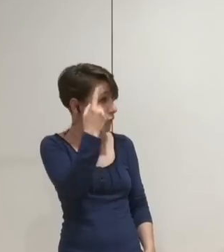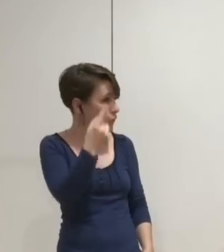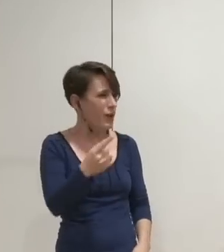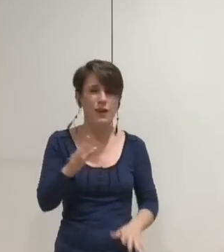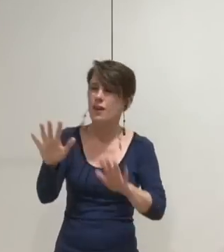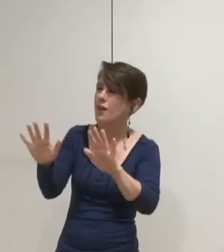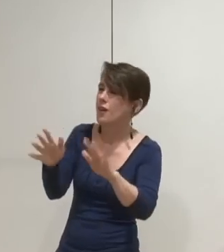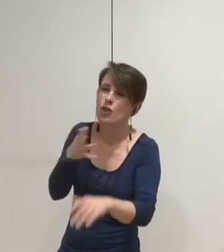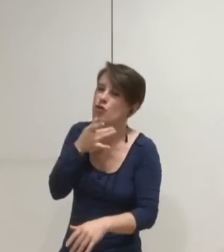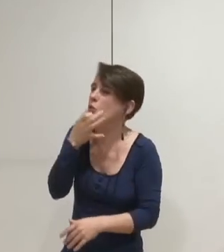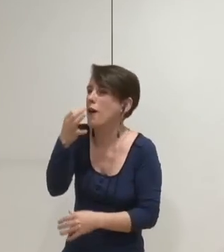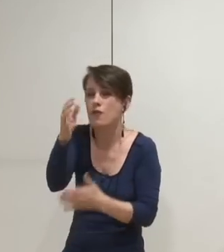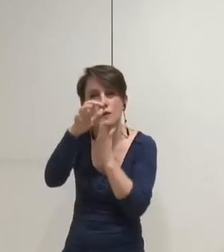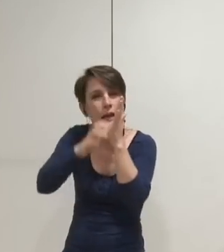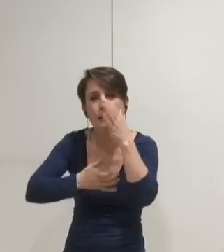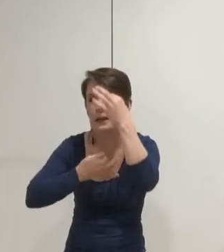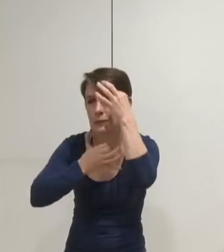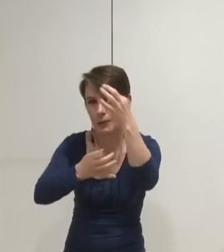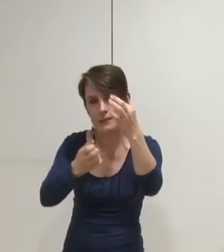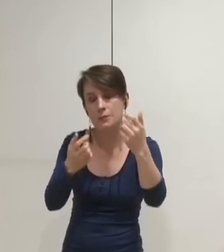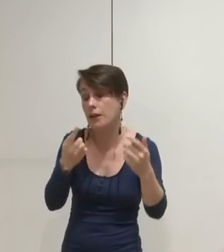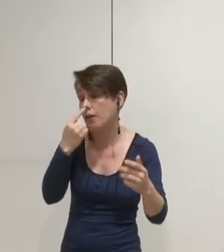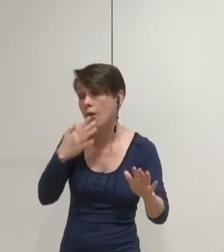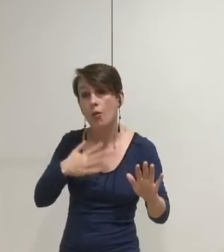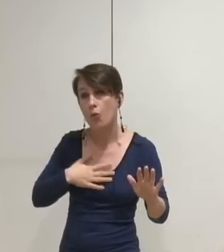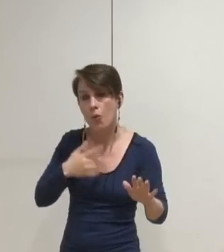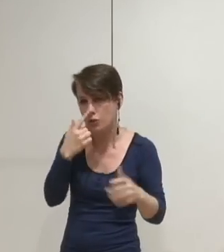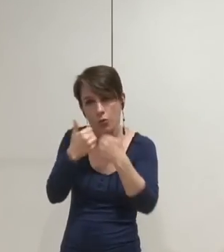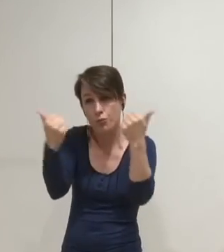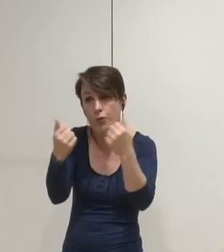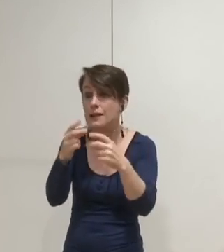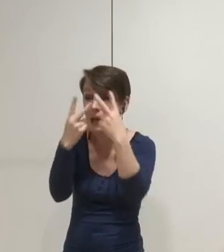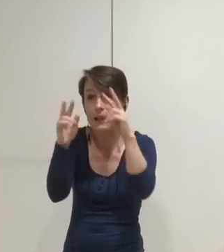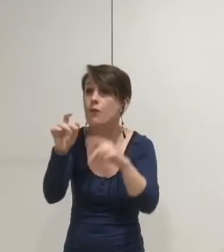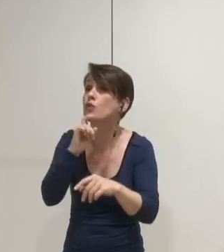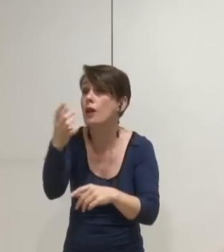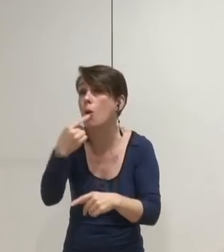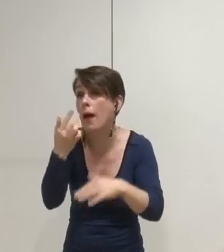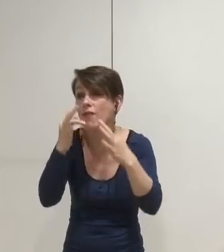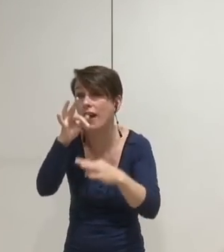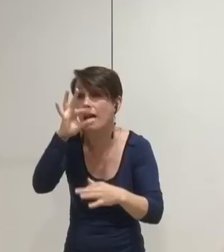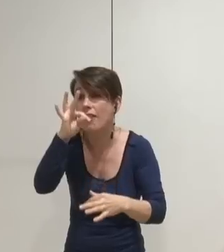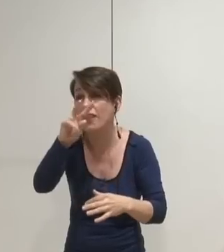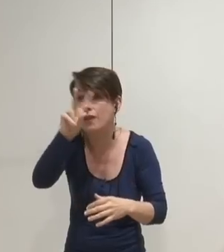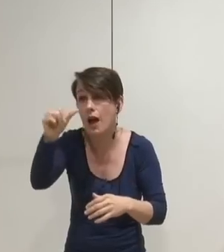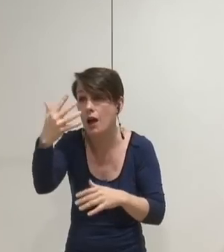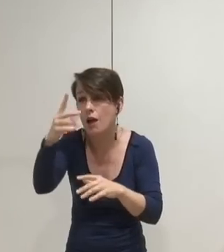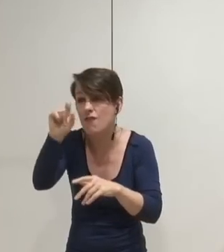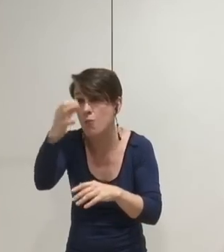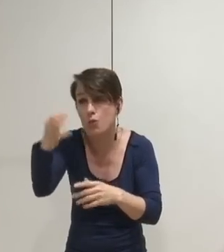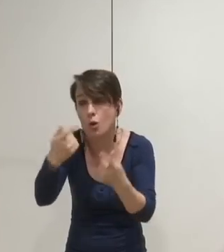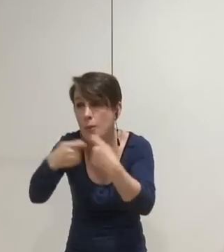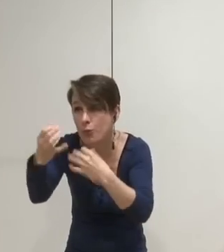le texte exact mais il me semble que ça ne relève pas on n pas sur les 20 % que vous mentionnez tout à l'heure c'est ça que5 appliqué à au